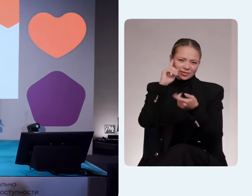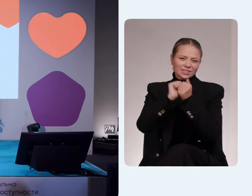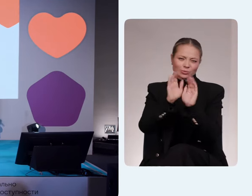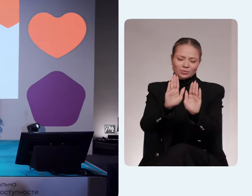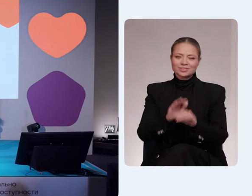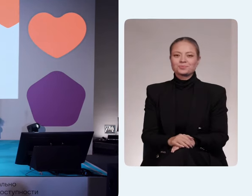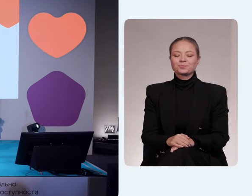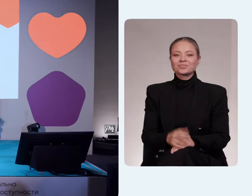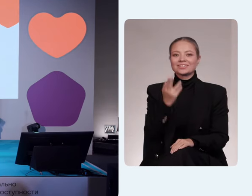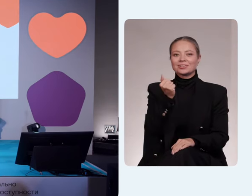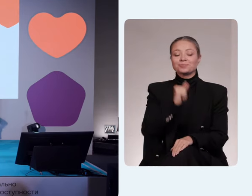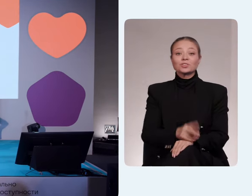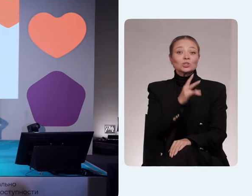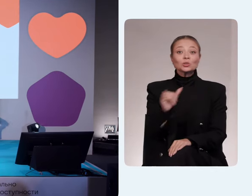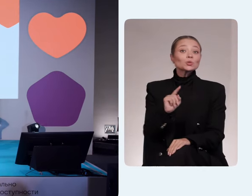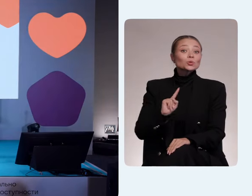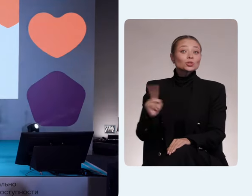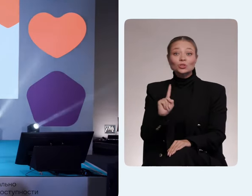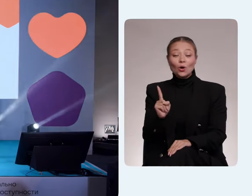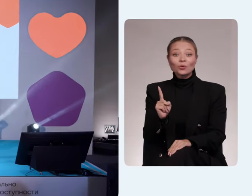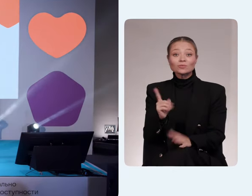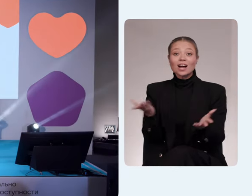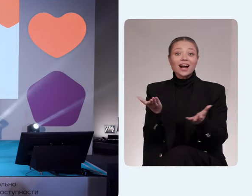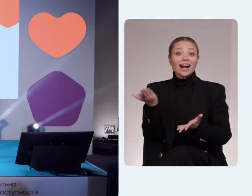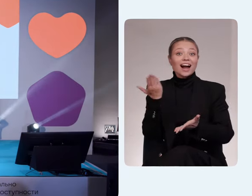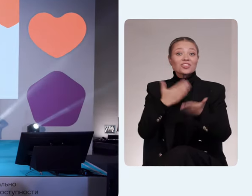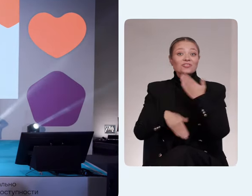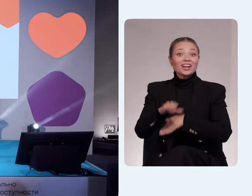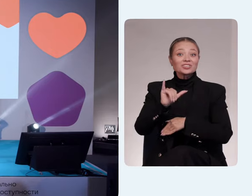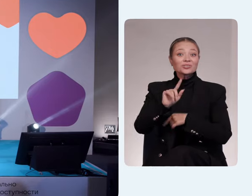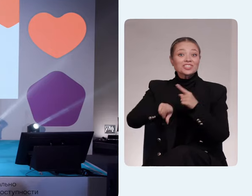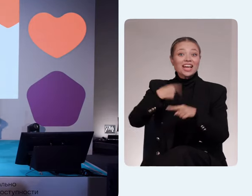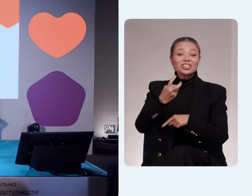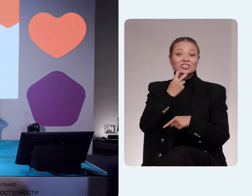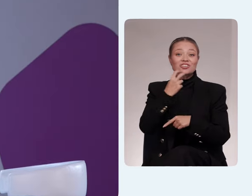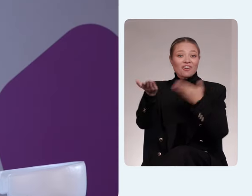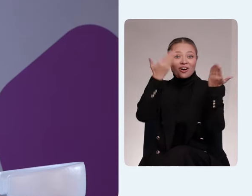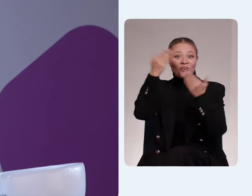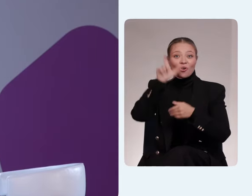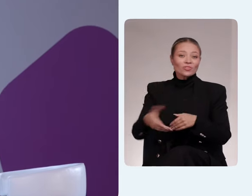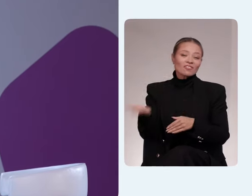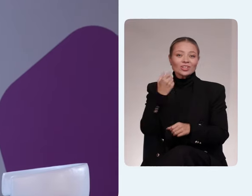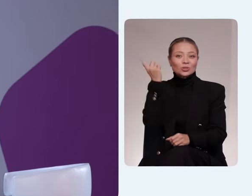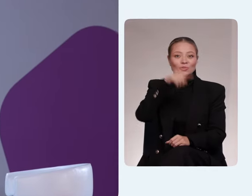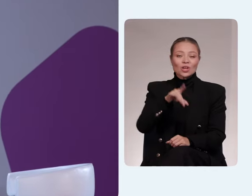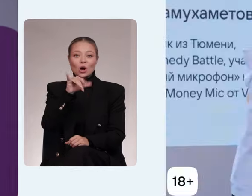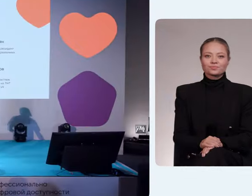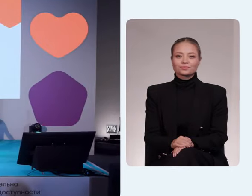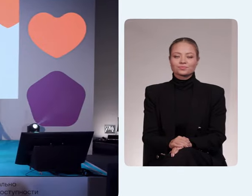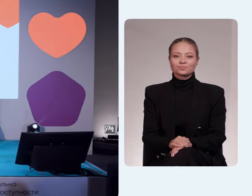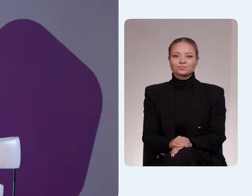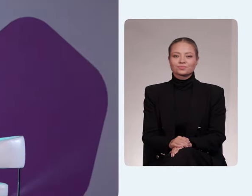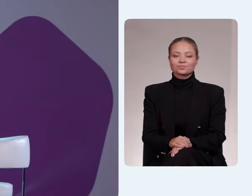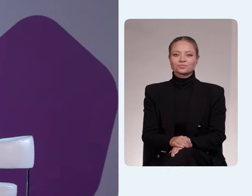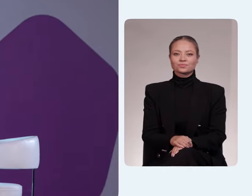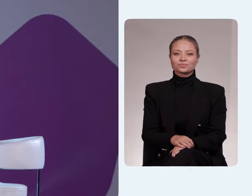Да. Ну что, какая инвалидность у следующего комика? Давайте узнаем. Руслан Шамухаметов.